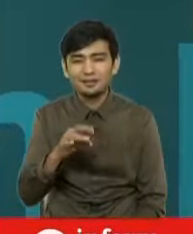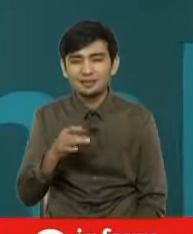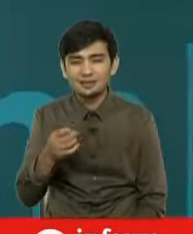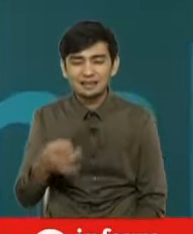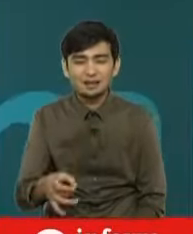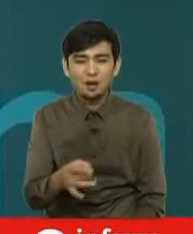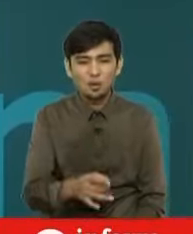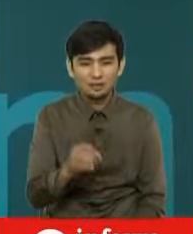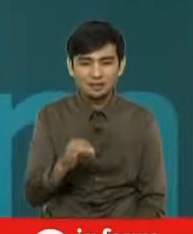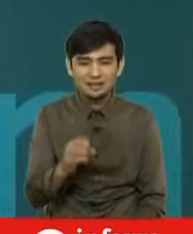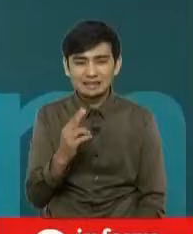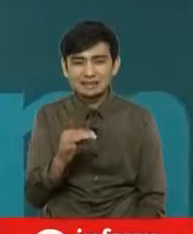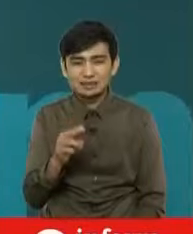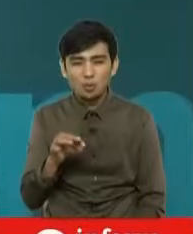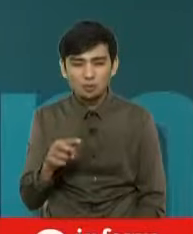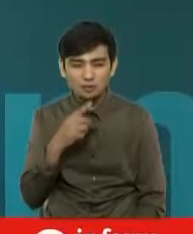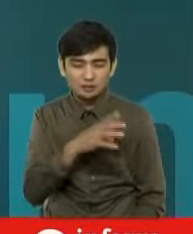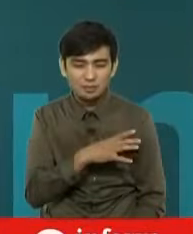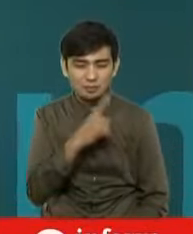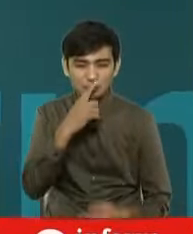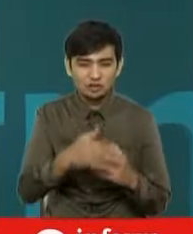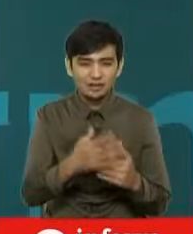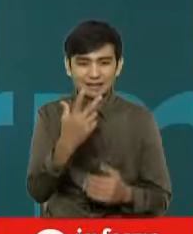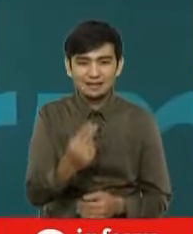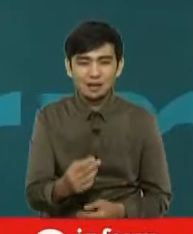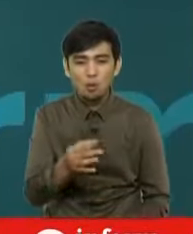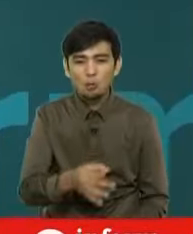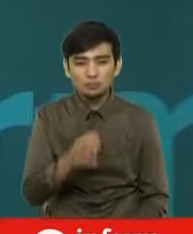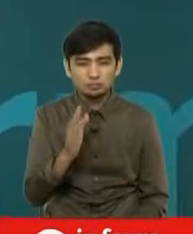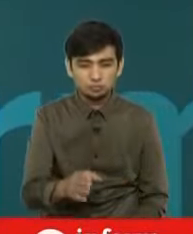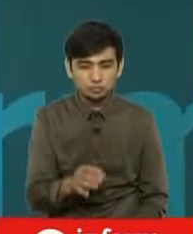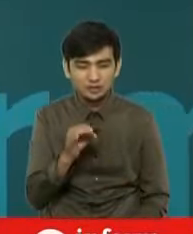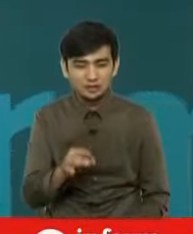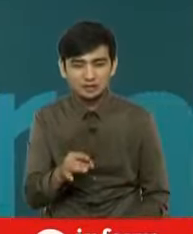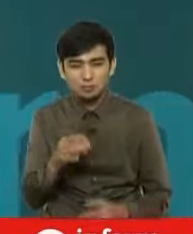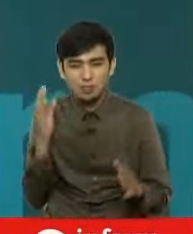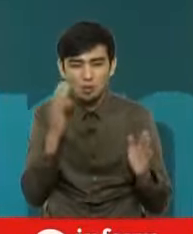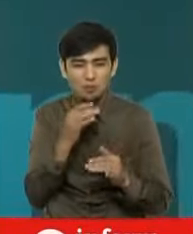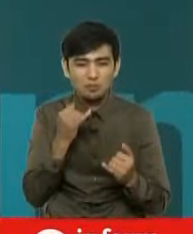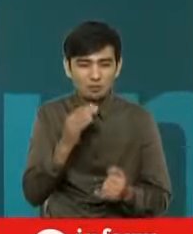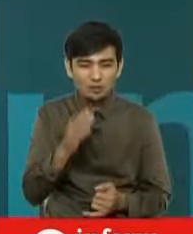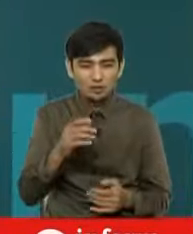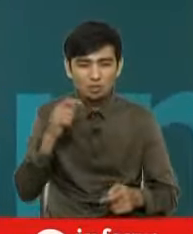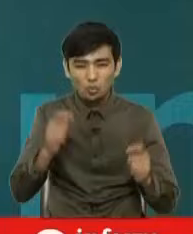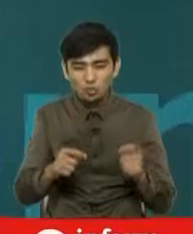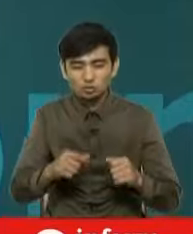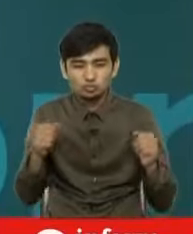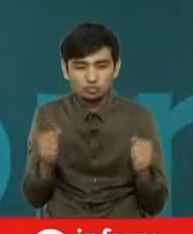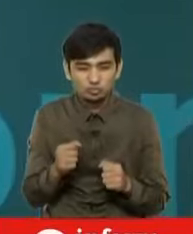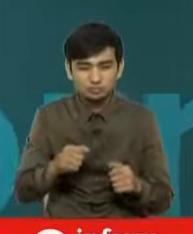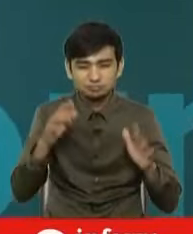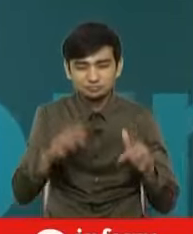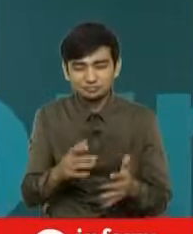синоптики называют антициклон. По их словам, в ближайшие 3 дня в области сохранится неустойчивая погода. Дожди с заморозками